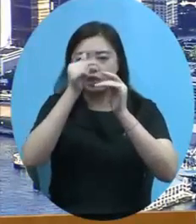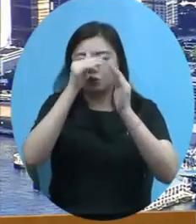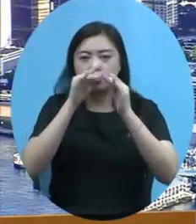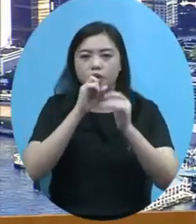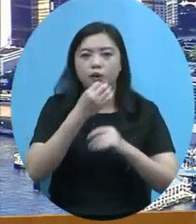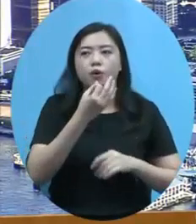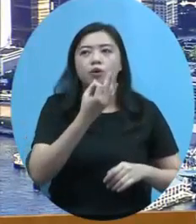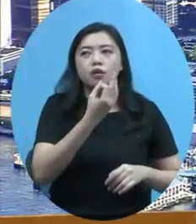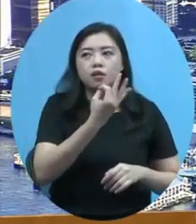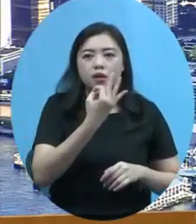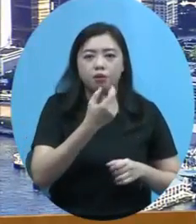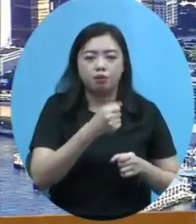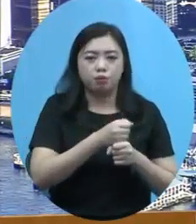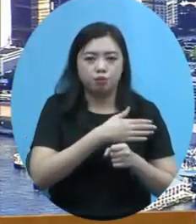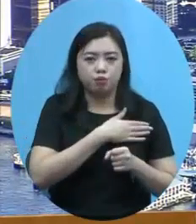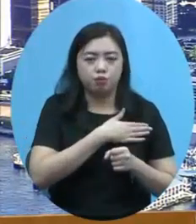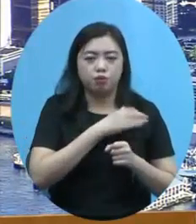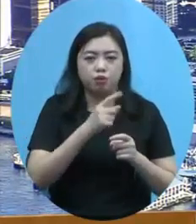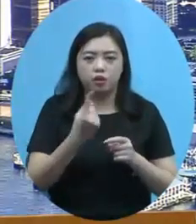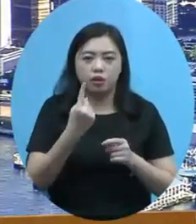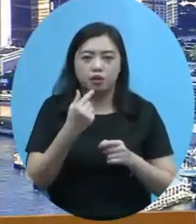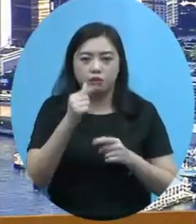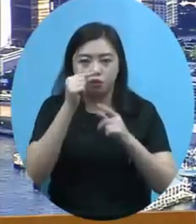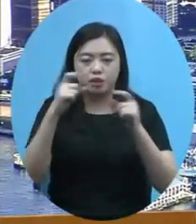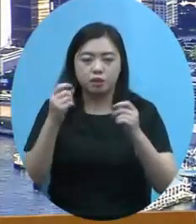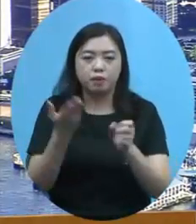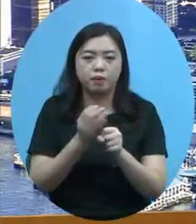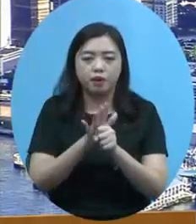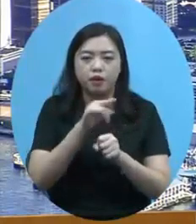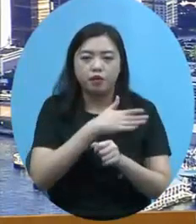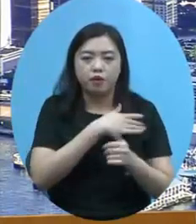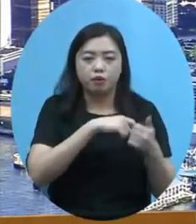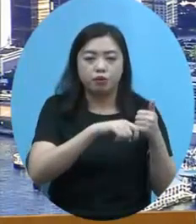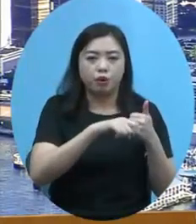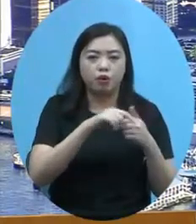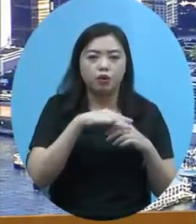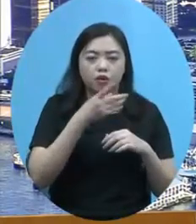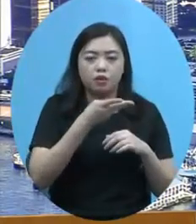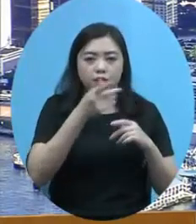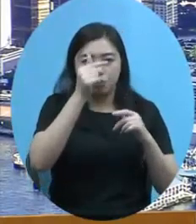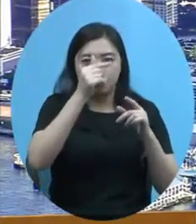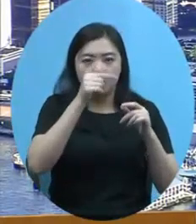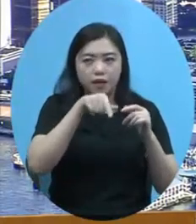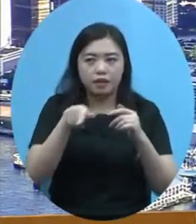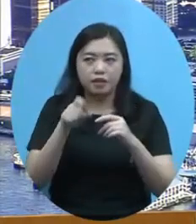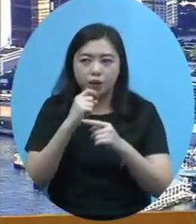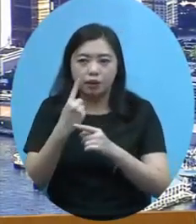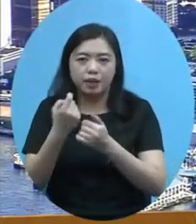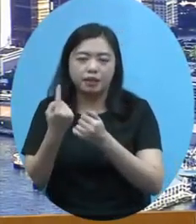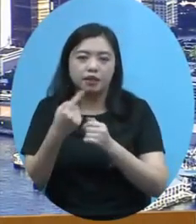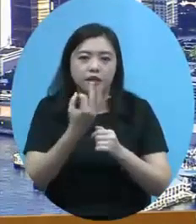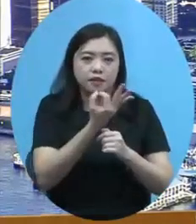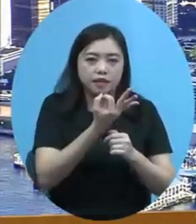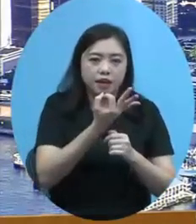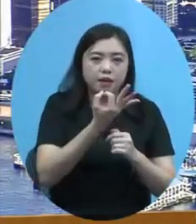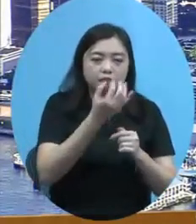係確診嘅。聯合醫院精神科總共有頭先講到3名嘅護士同埋1名嘅支援人員係確診